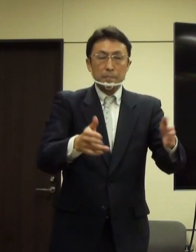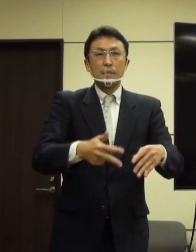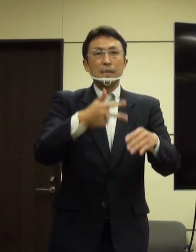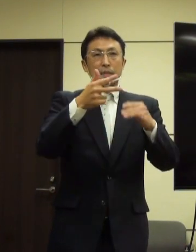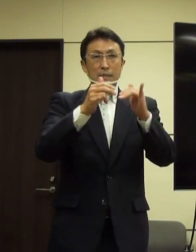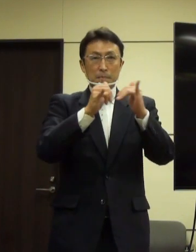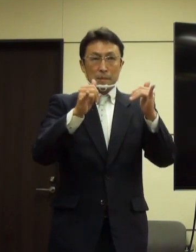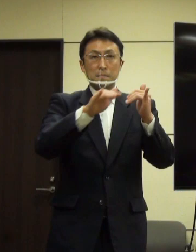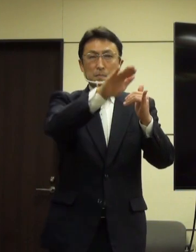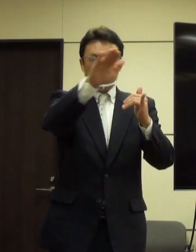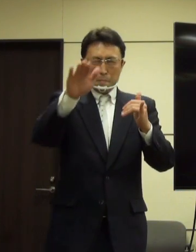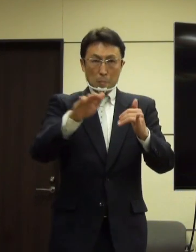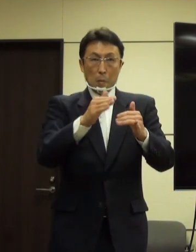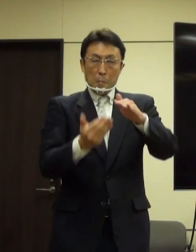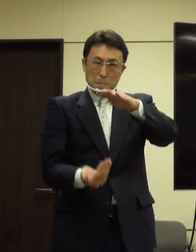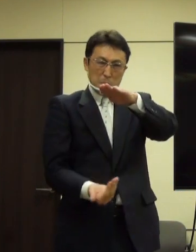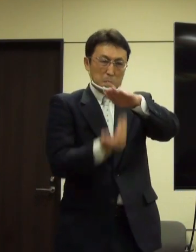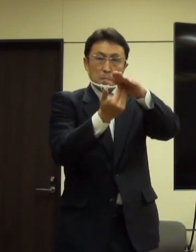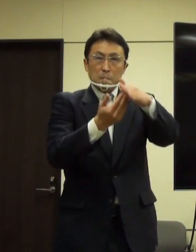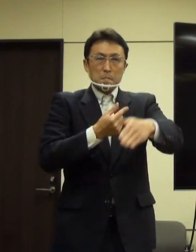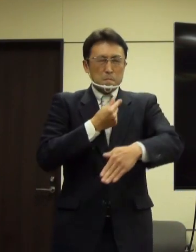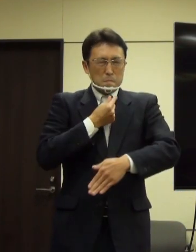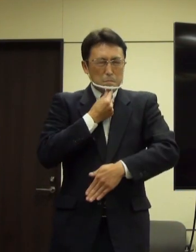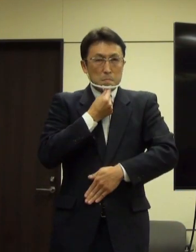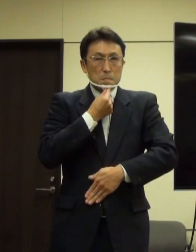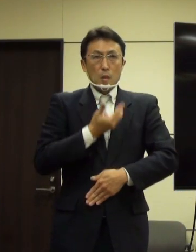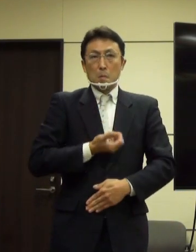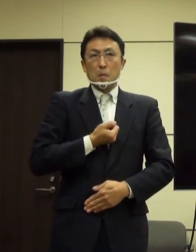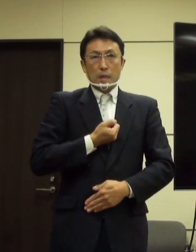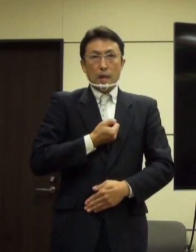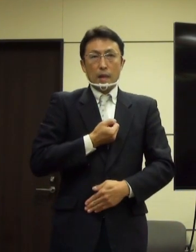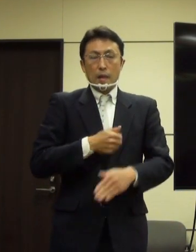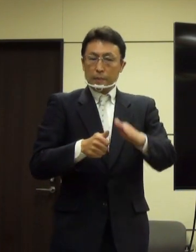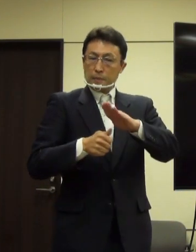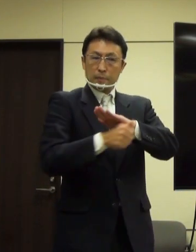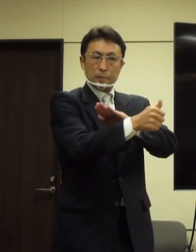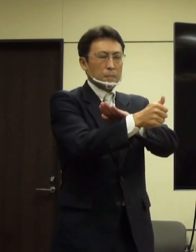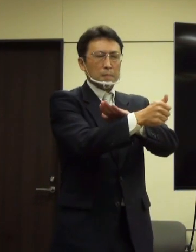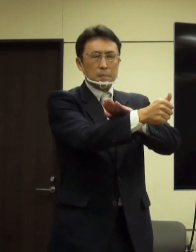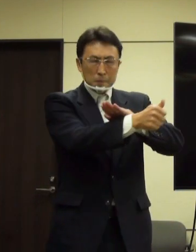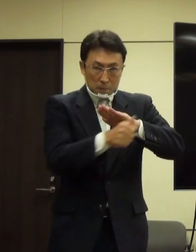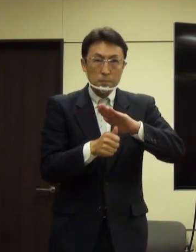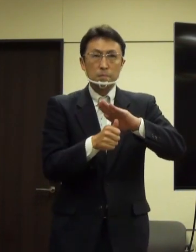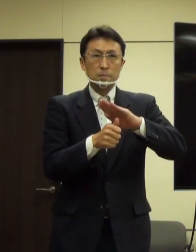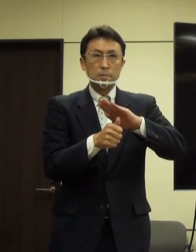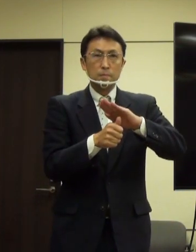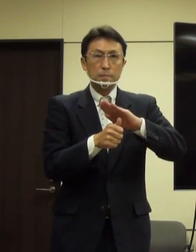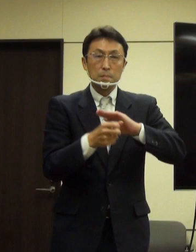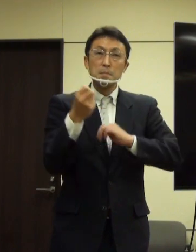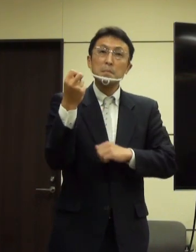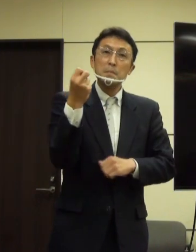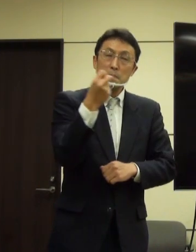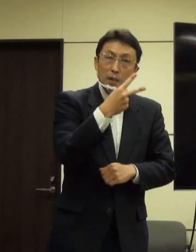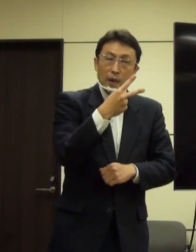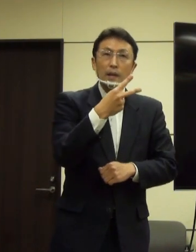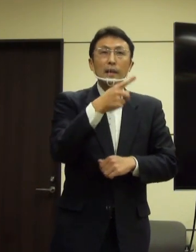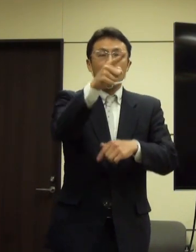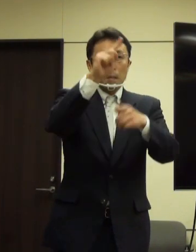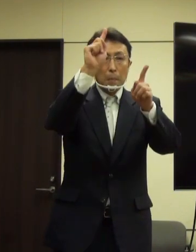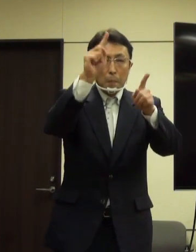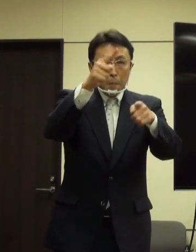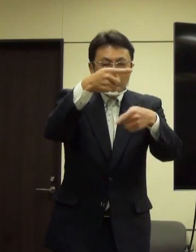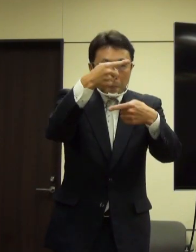でできる限りへ外出は控えるそれから年末年始の特色特徴でいうとどうしても